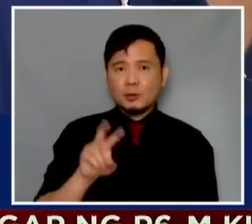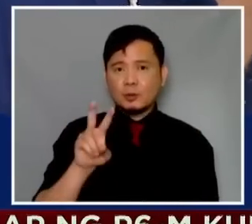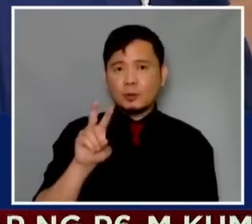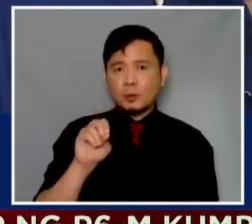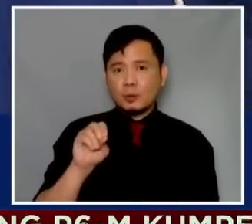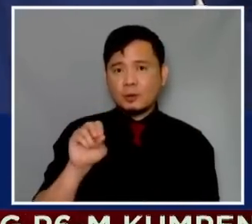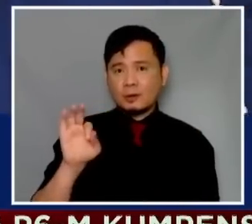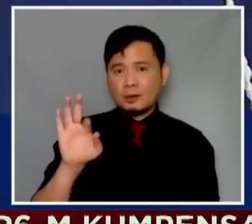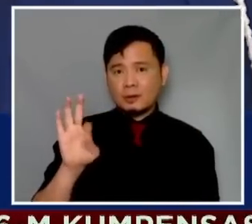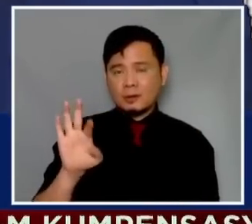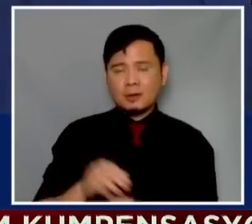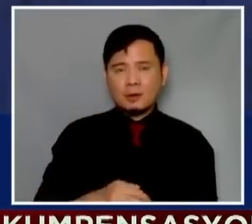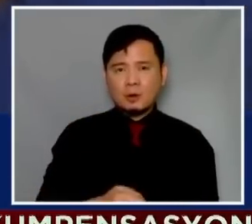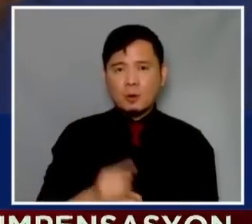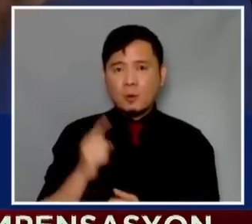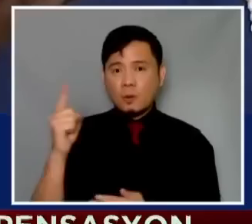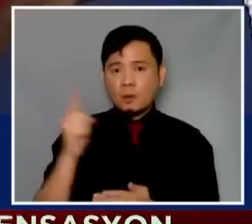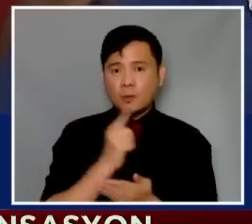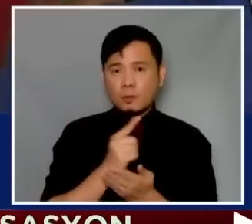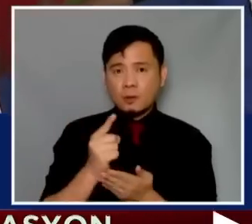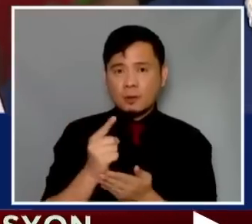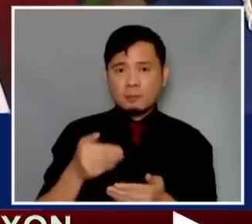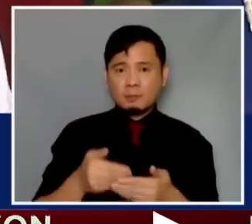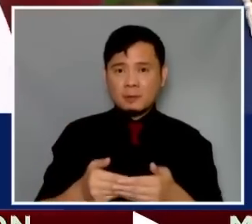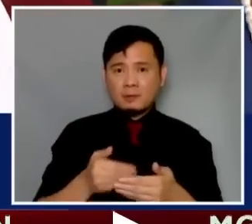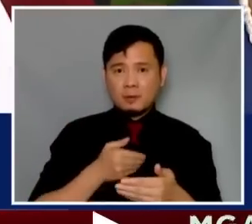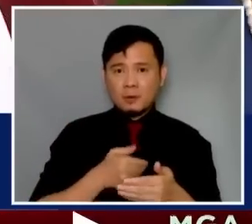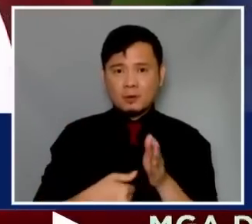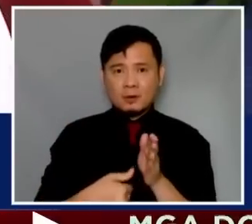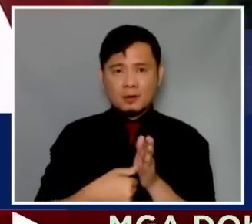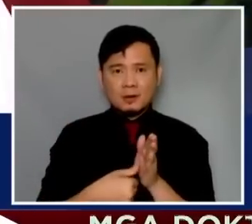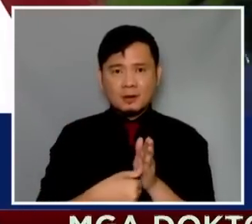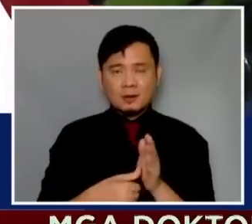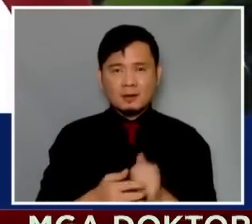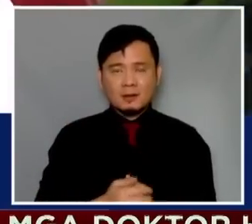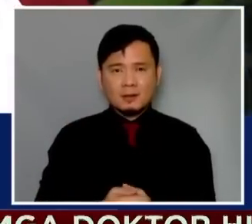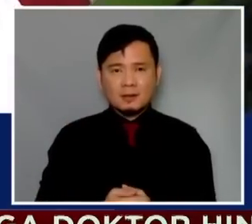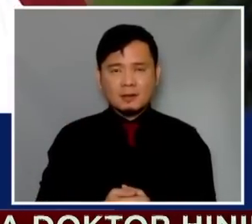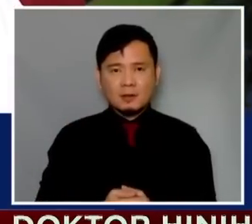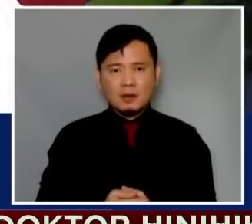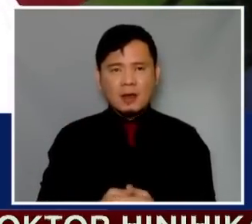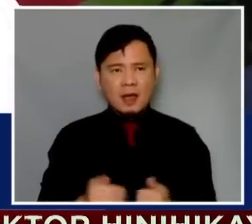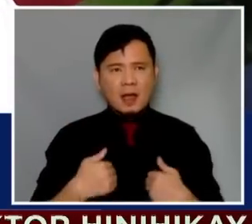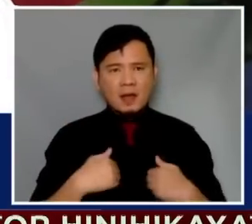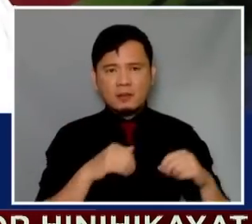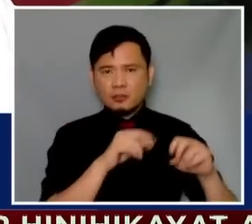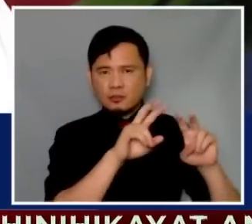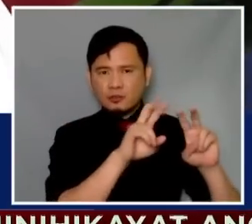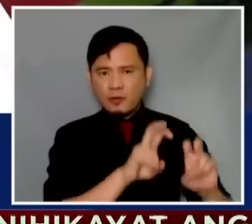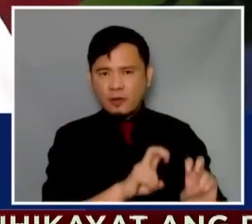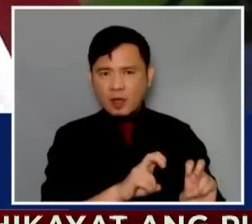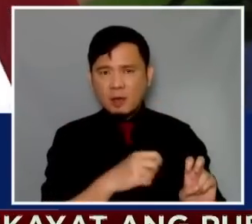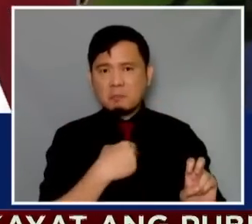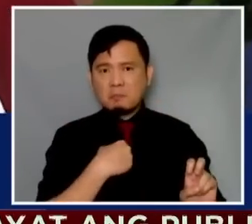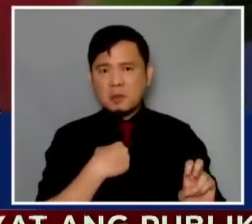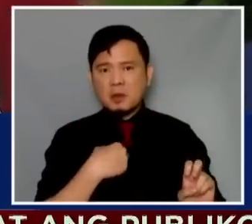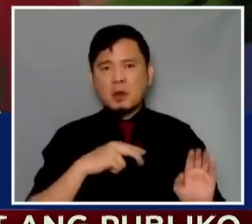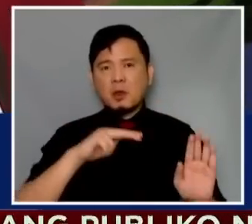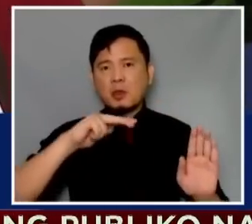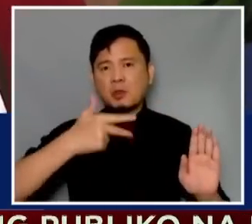2019, one week before the election, may survey, pangatlo ko. One week